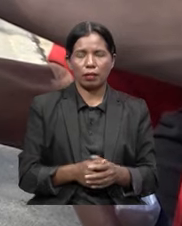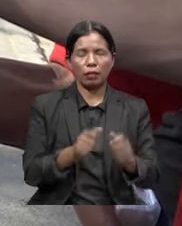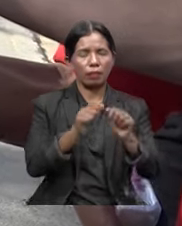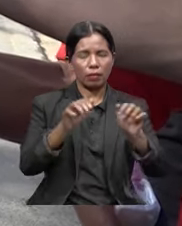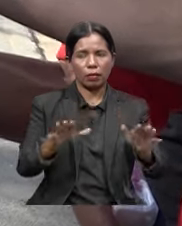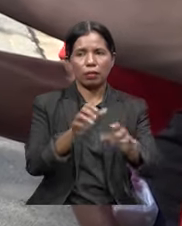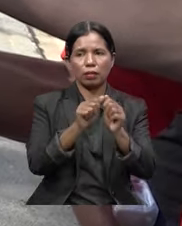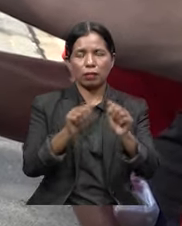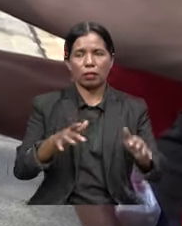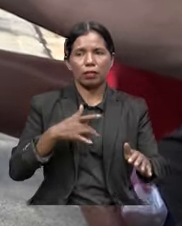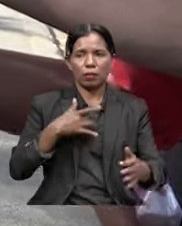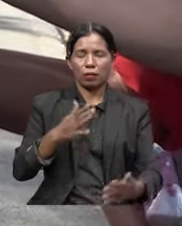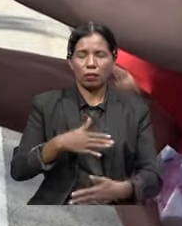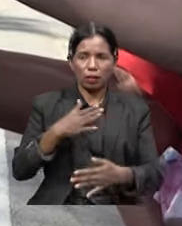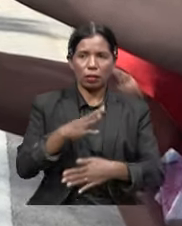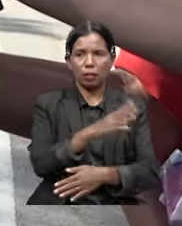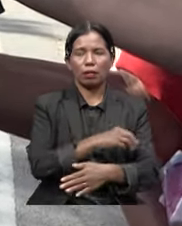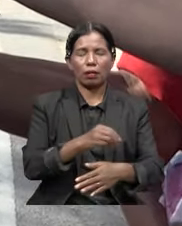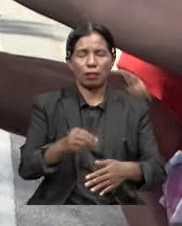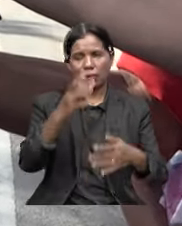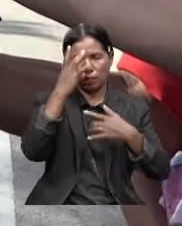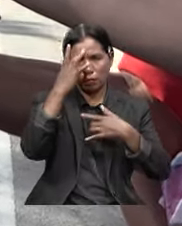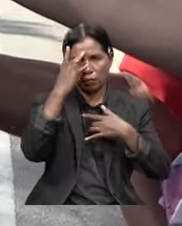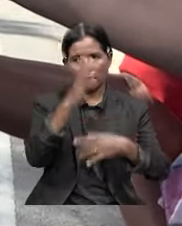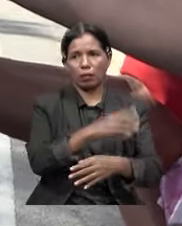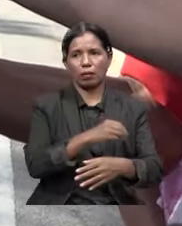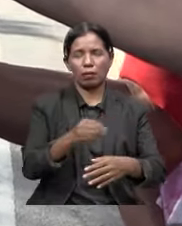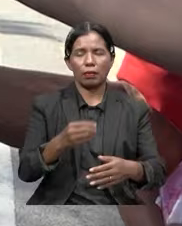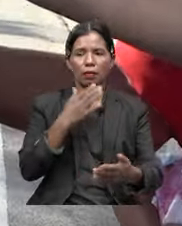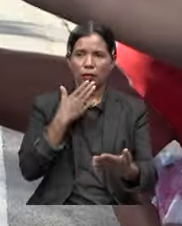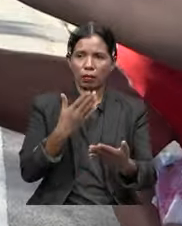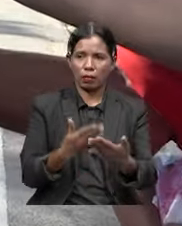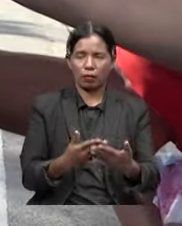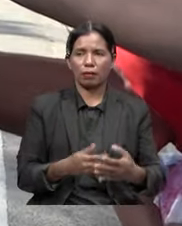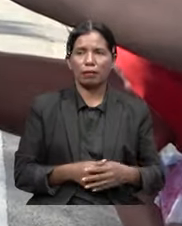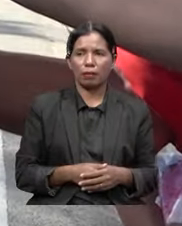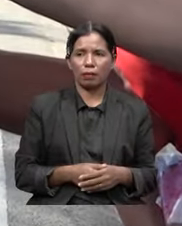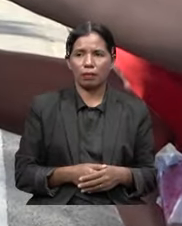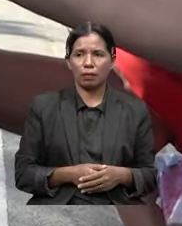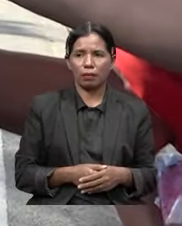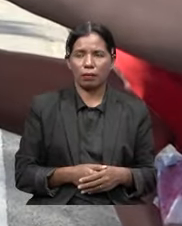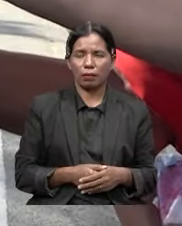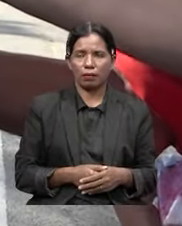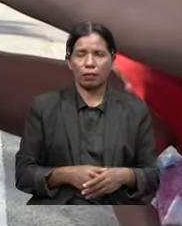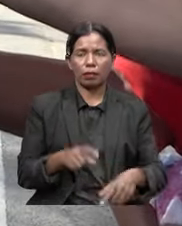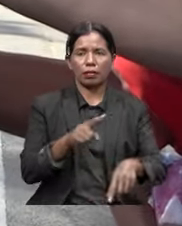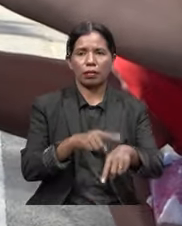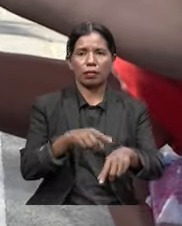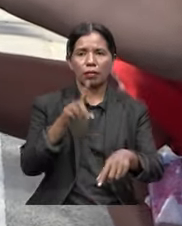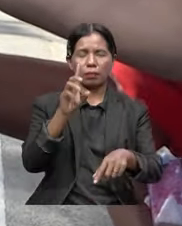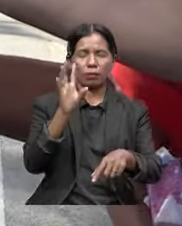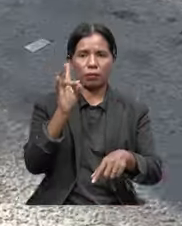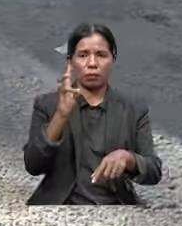sim bensão no contente ni moras ni bele. Dari saya saya normal anak saya amin. Di deste jam 7